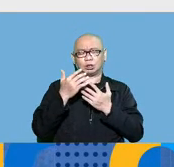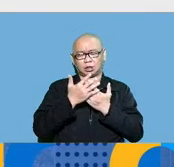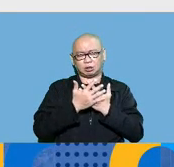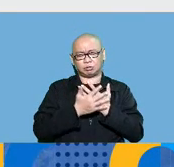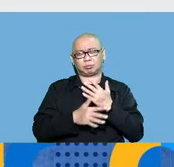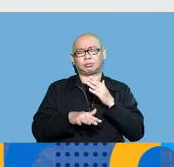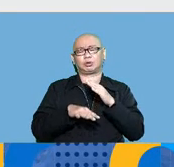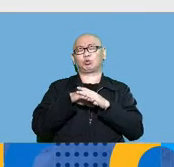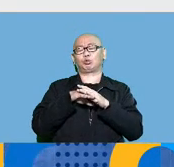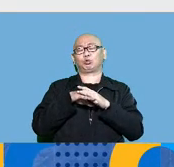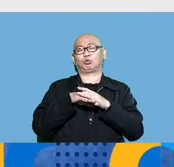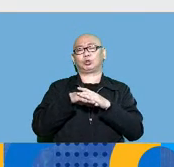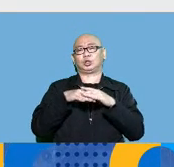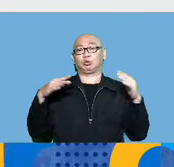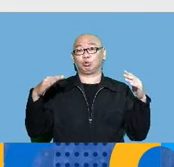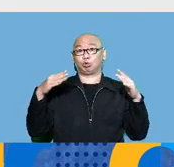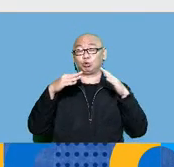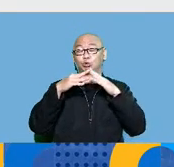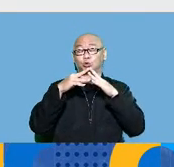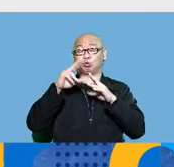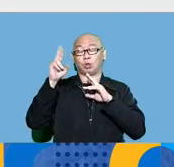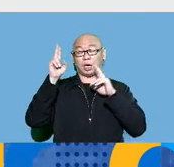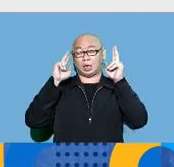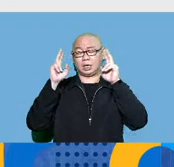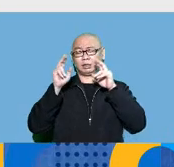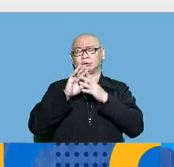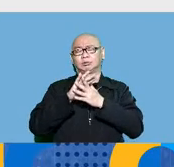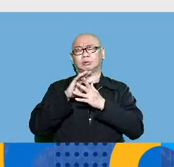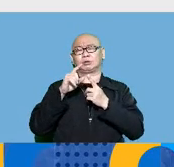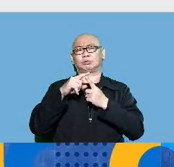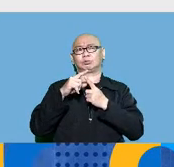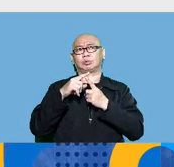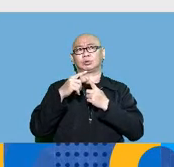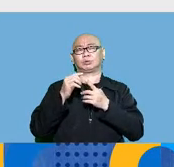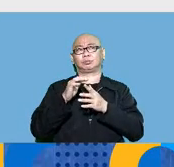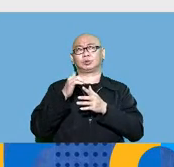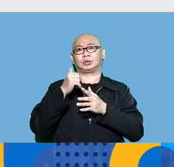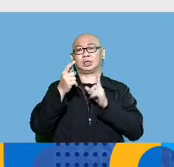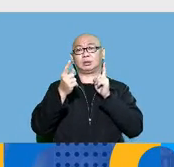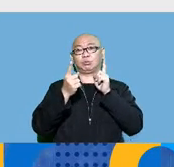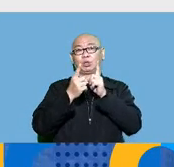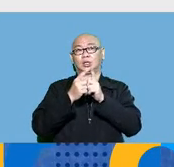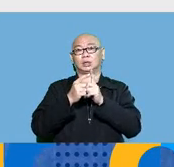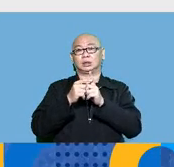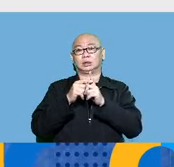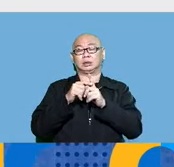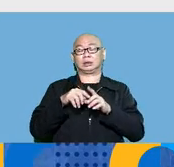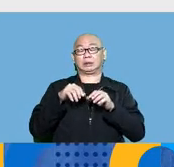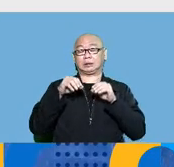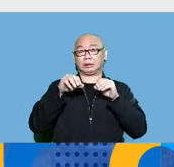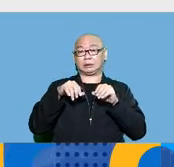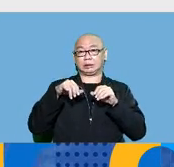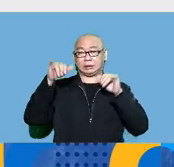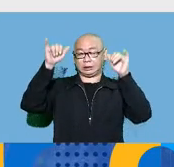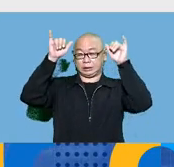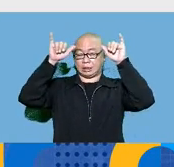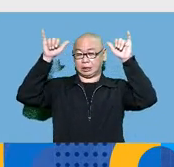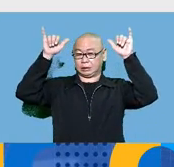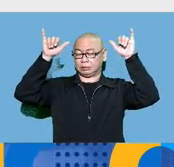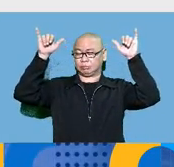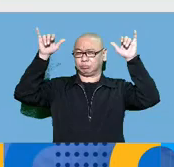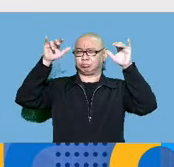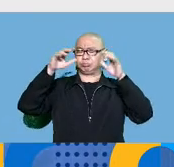Ungaran. Dan juga masuk CITES Appendix 1, kita juga bisa menemukan kijang, dengan ini dari hasil kamera trap